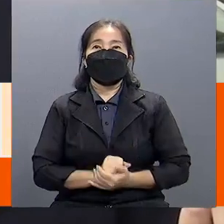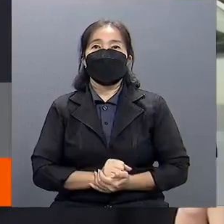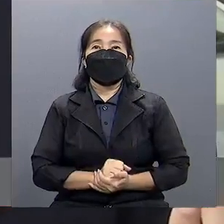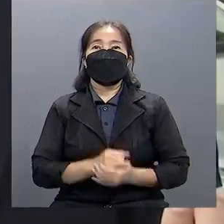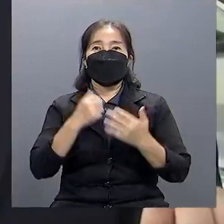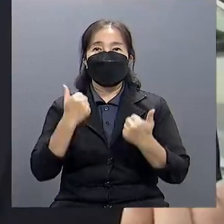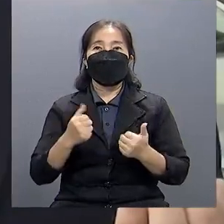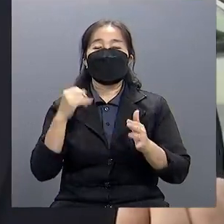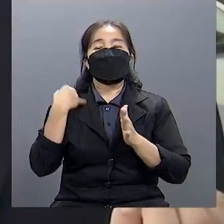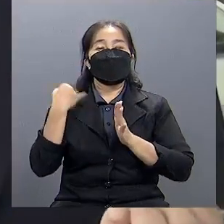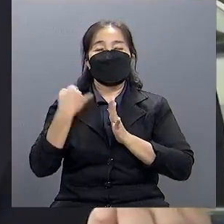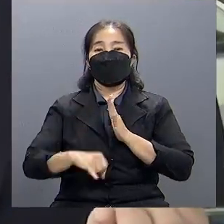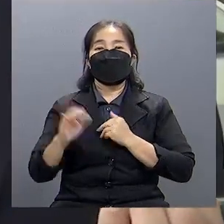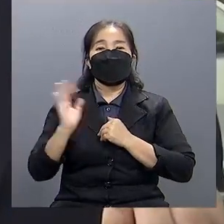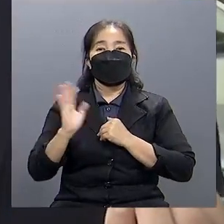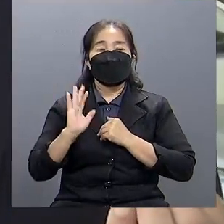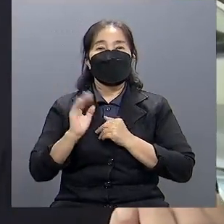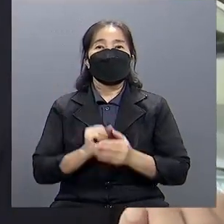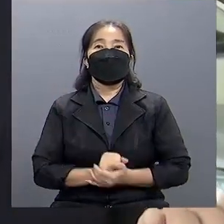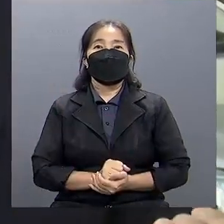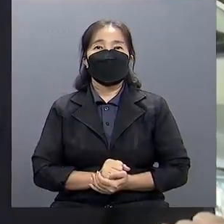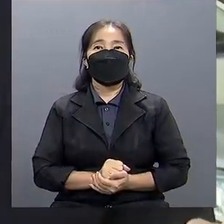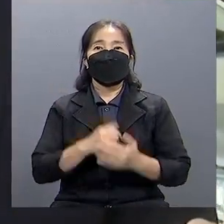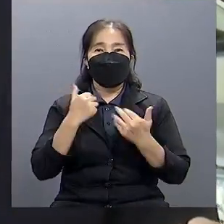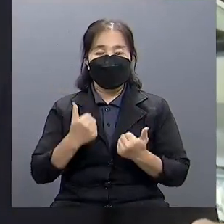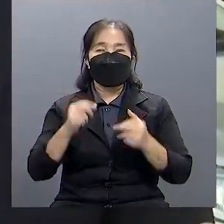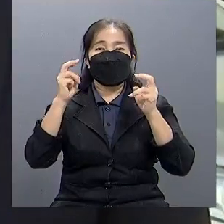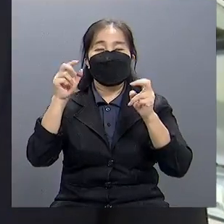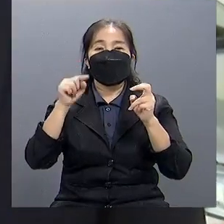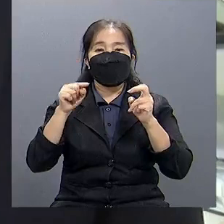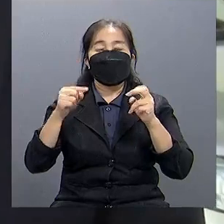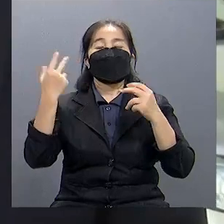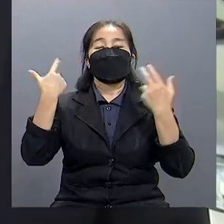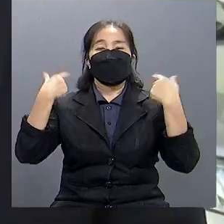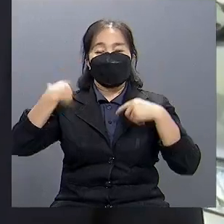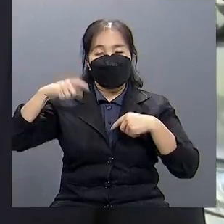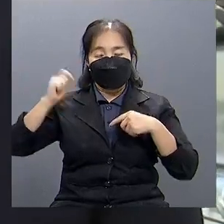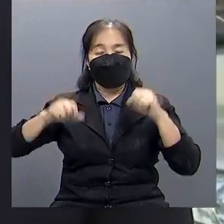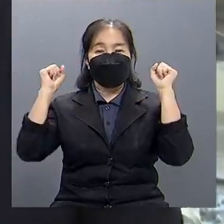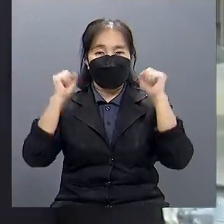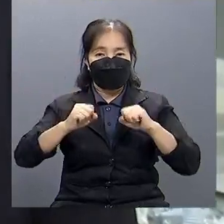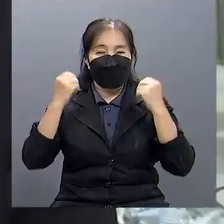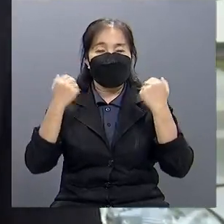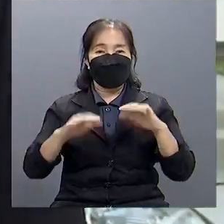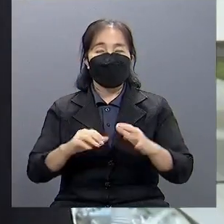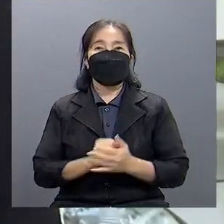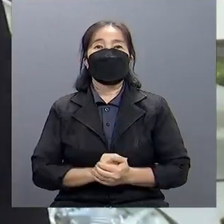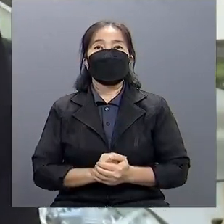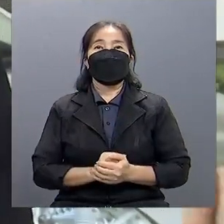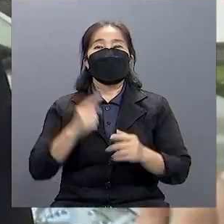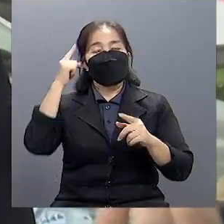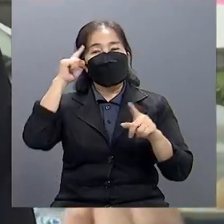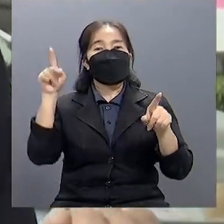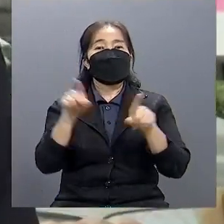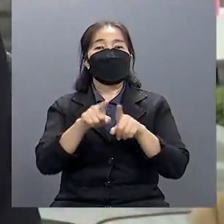ดอันนี้ก็เป็นประเด็นที่ศาลวินิจฉัย ก็คือเหมือนกับศาลชั้นต้น ใช่ใช่ใช่คำพิพากษาศ